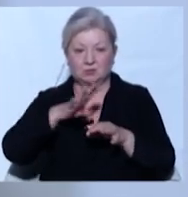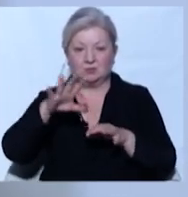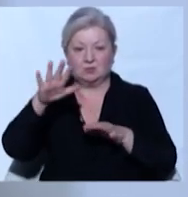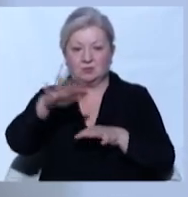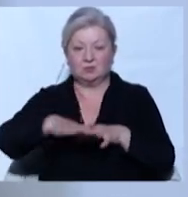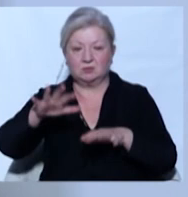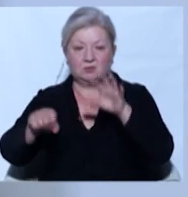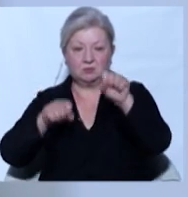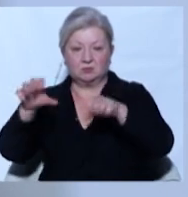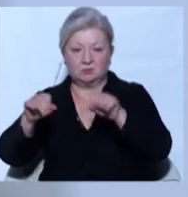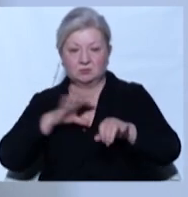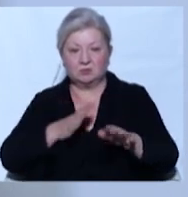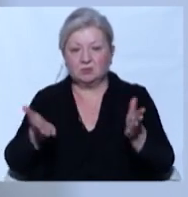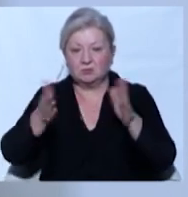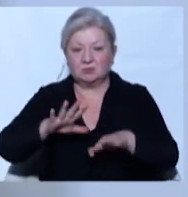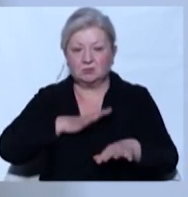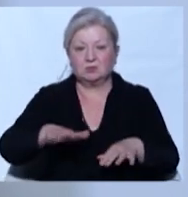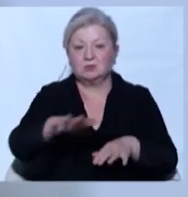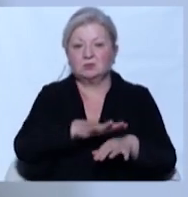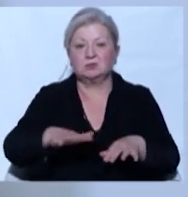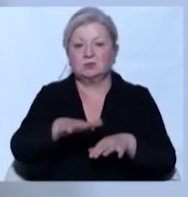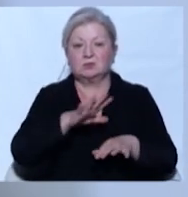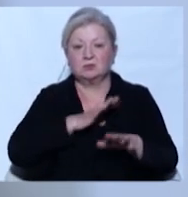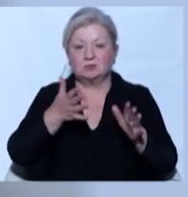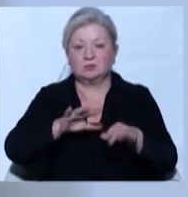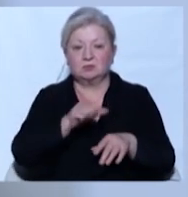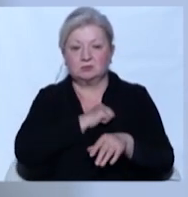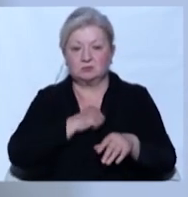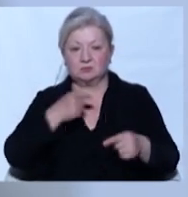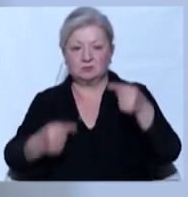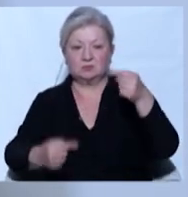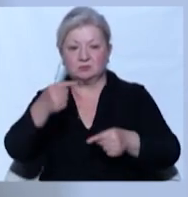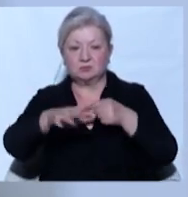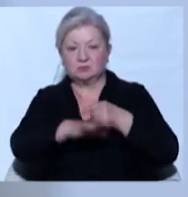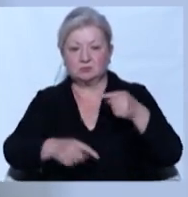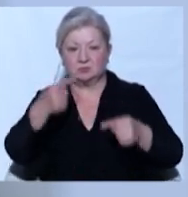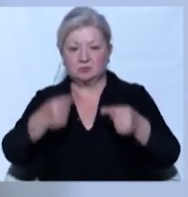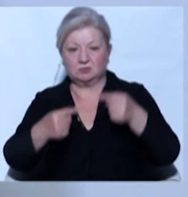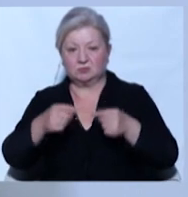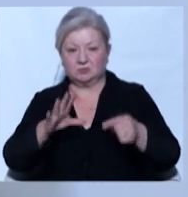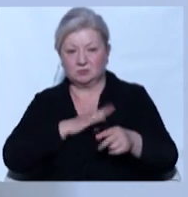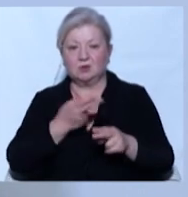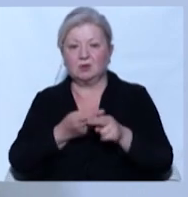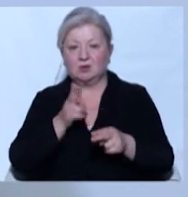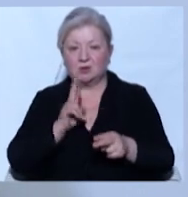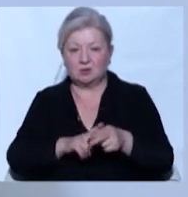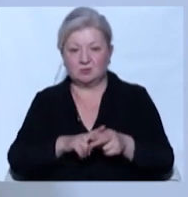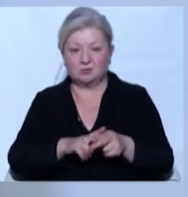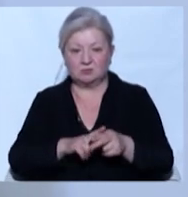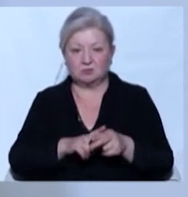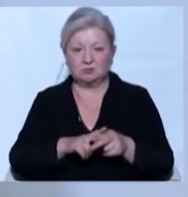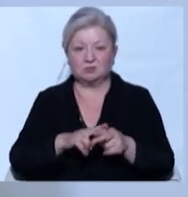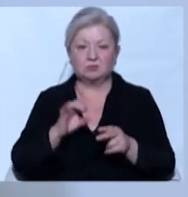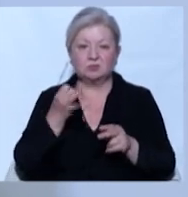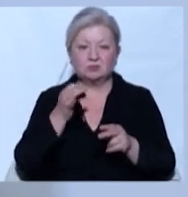ნაწილებს, მათ შორის ჩებოდა ტერიტორია, რომელიც იქმნებოდა სადაო ტერიტორია. ამიტომ როგორც ბრიტანეთი მარტივად რომ ვთქვათ